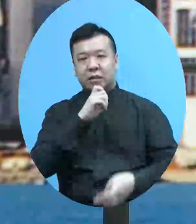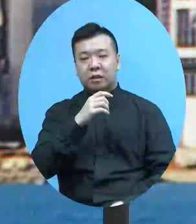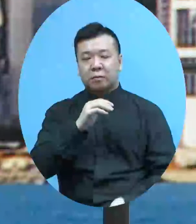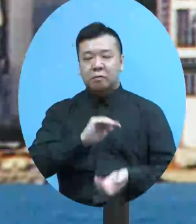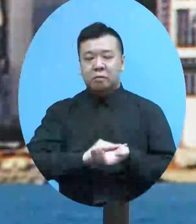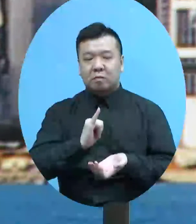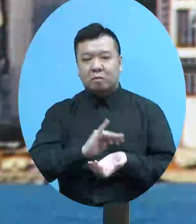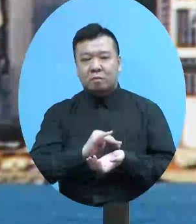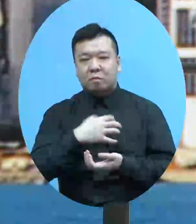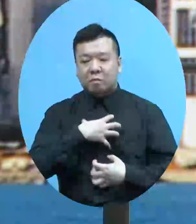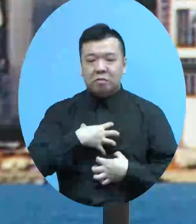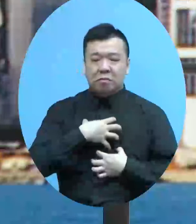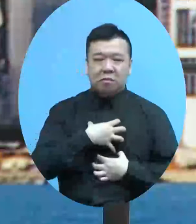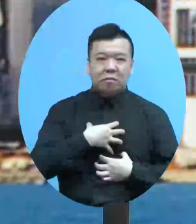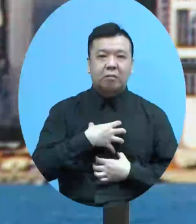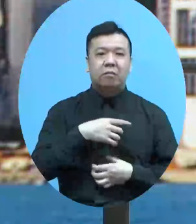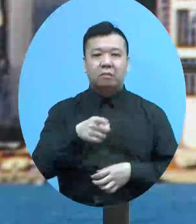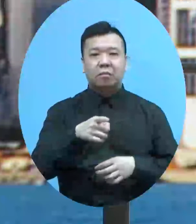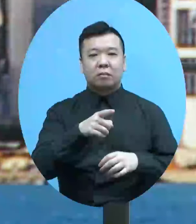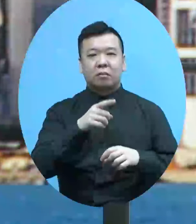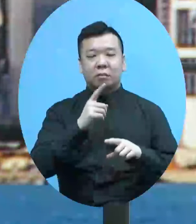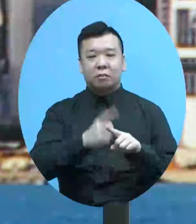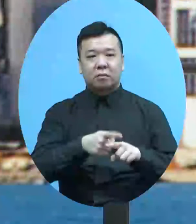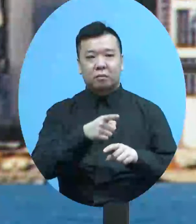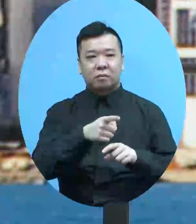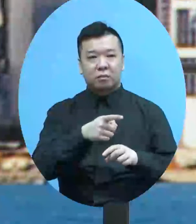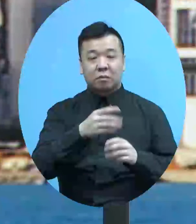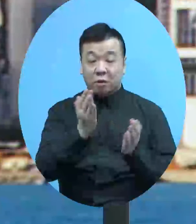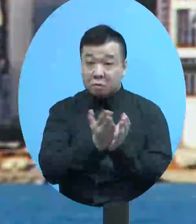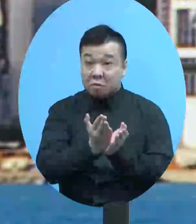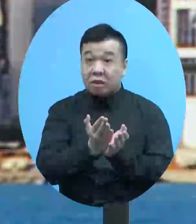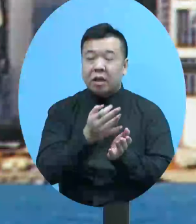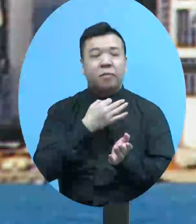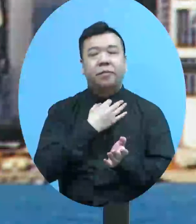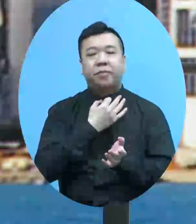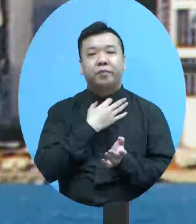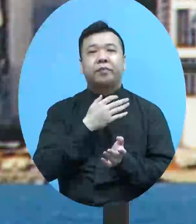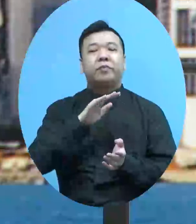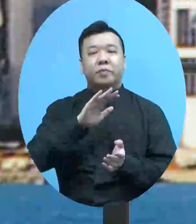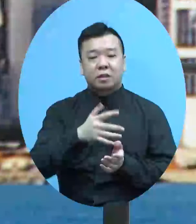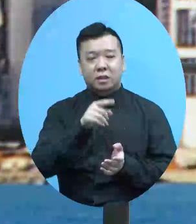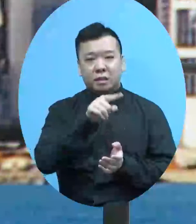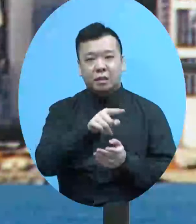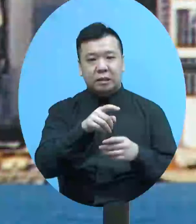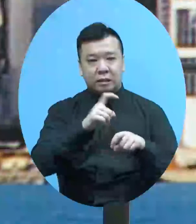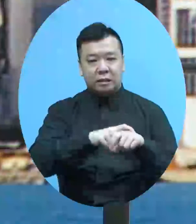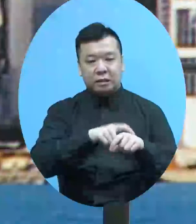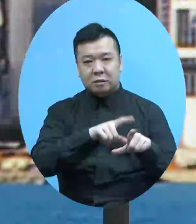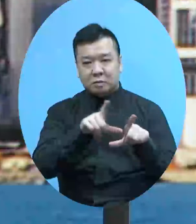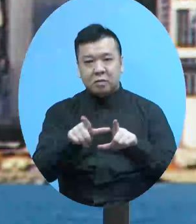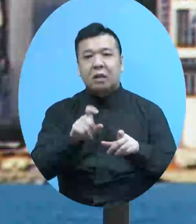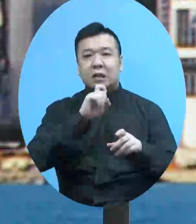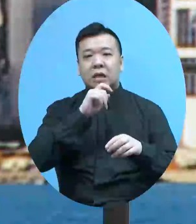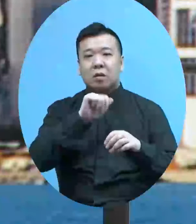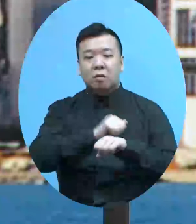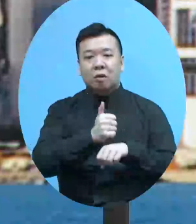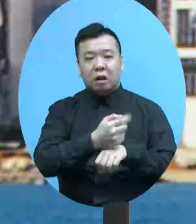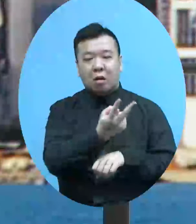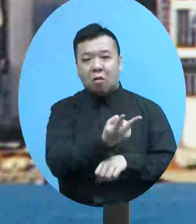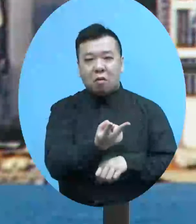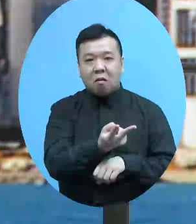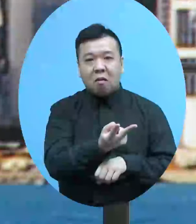不舒服那當然他們不是一個確診個案但是由這個時序來看有機會是他們兩